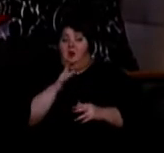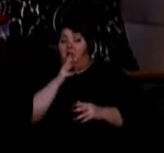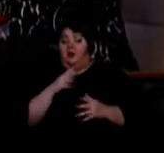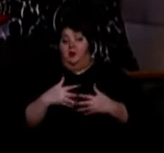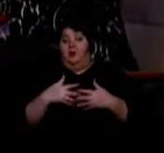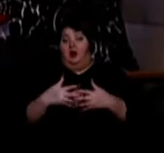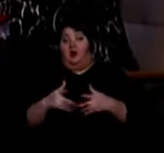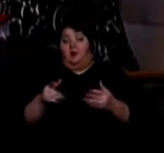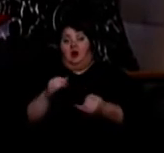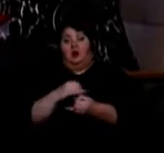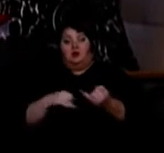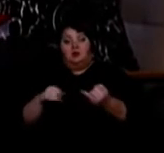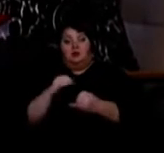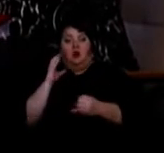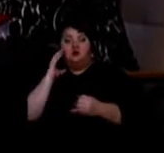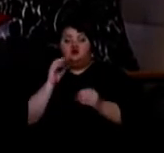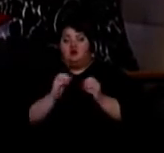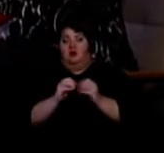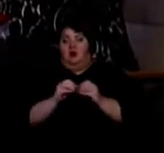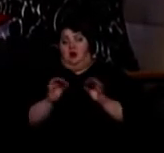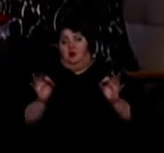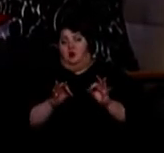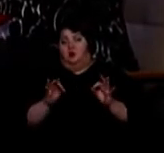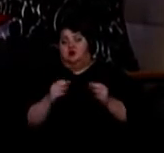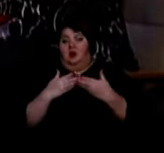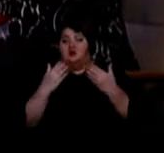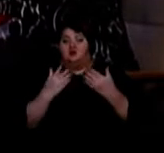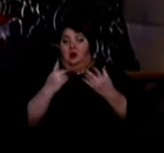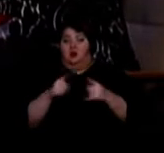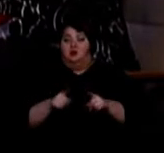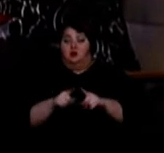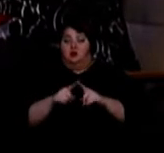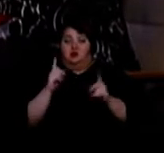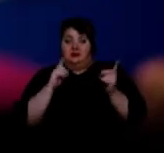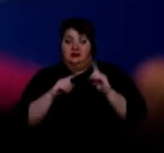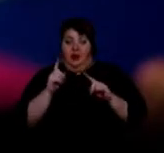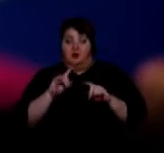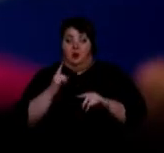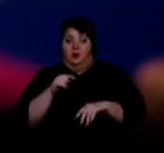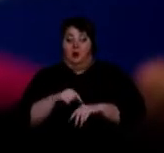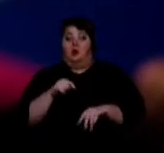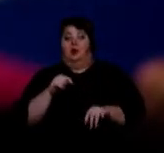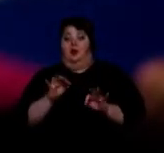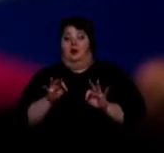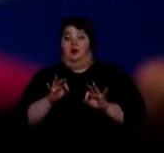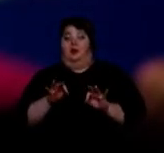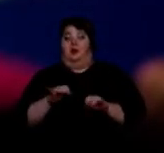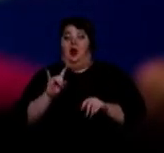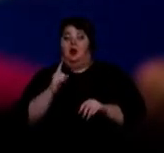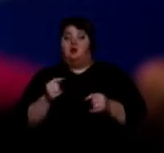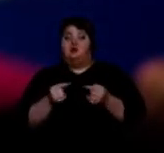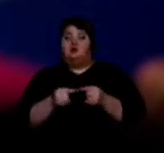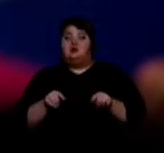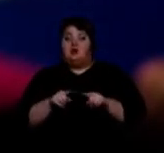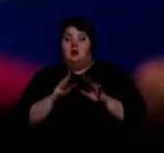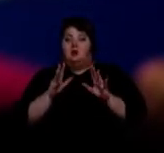ним разговаривала, слушала одну и ту же музыку или читала одну и ту же сказку, ребенок реагировал. Ребенок точно так же будет